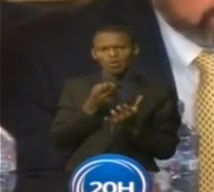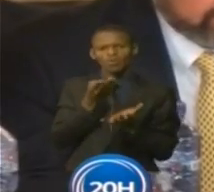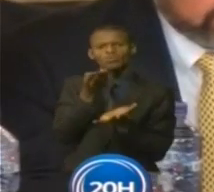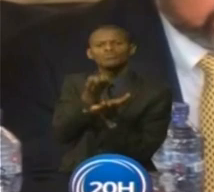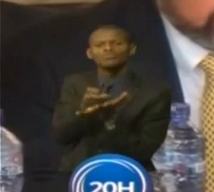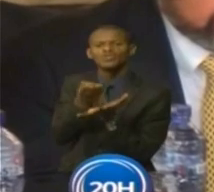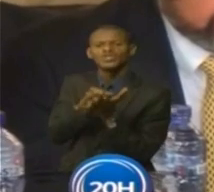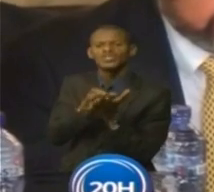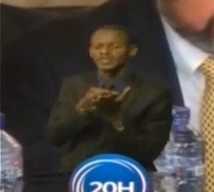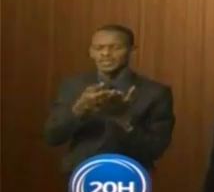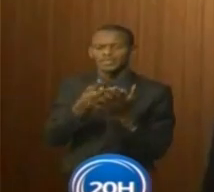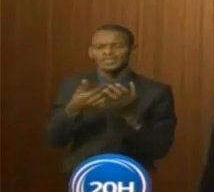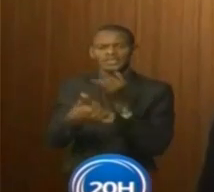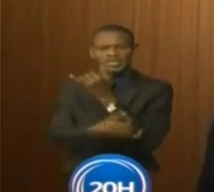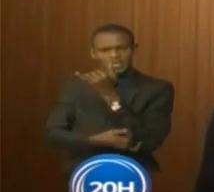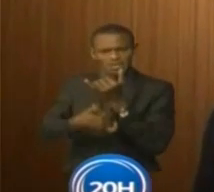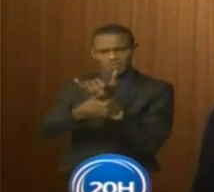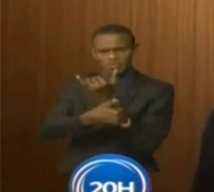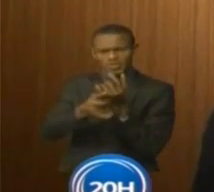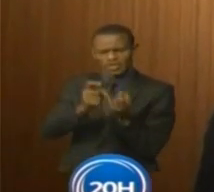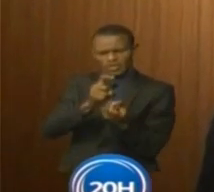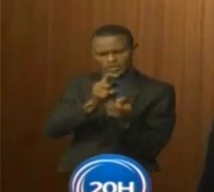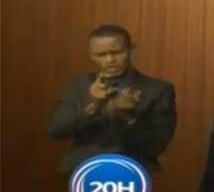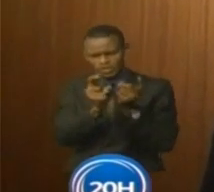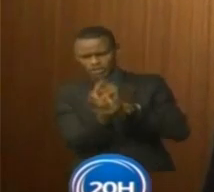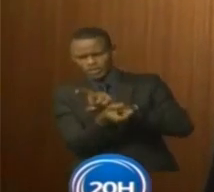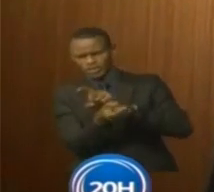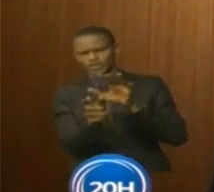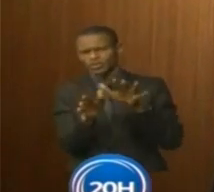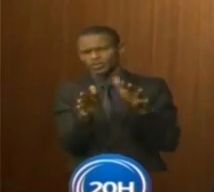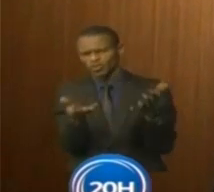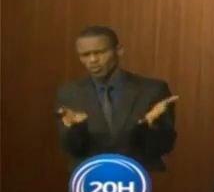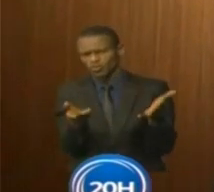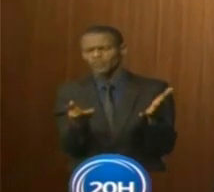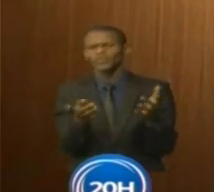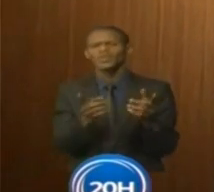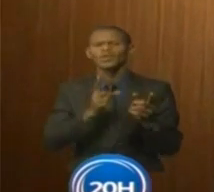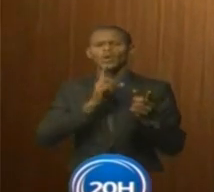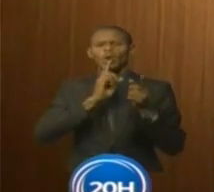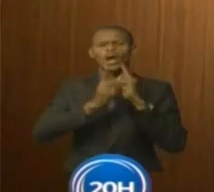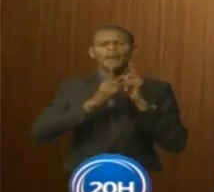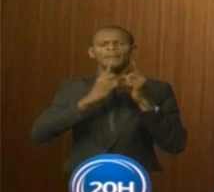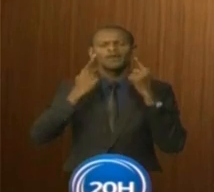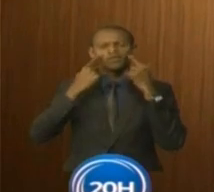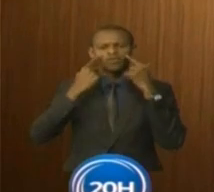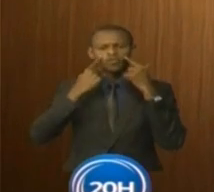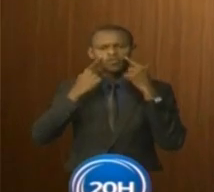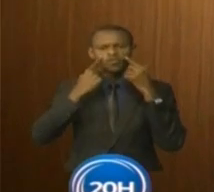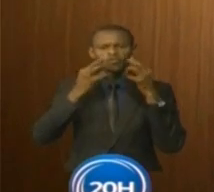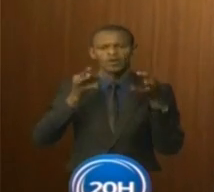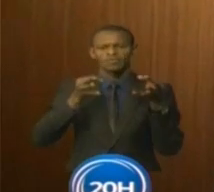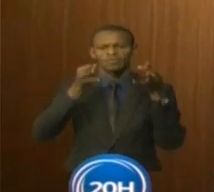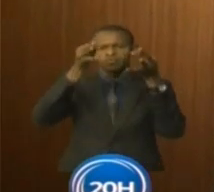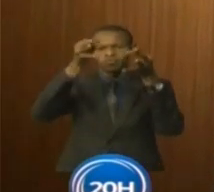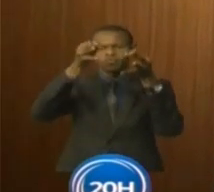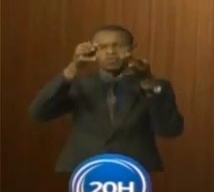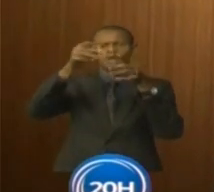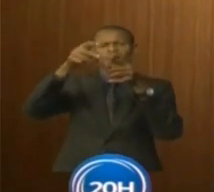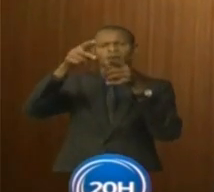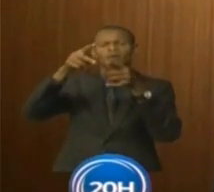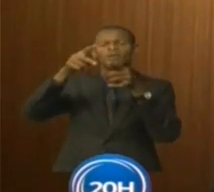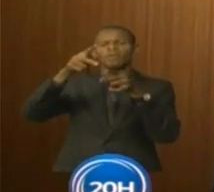gouvernement. Comme vous le savez, nous avons levé l'option d'aller à l'horizon 2027 vers le budget programme. Les bailleurs